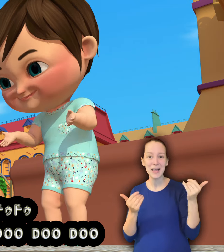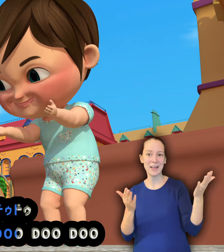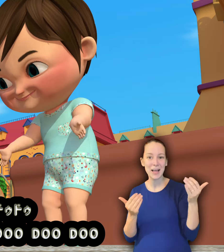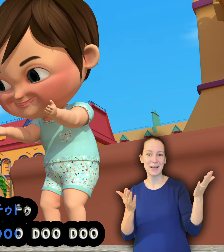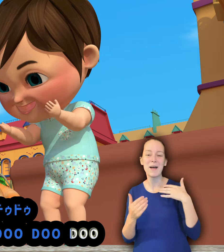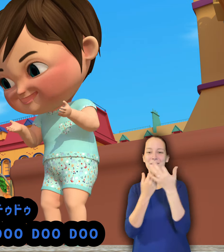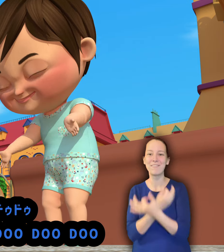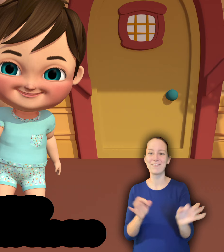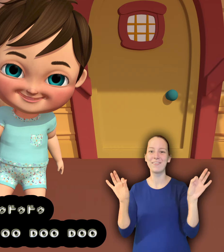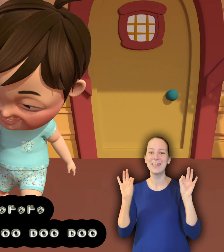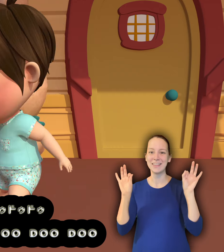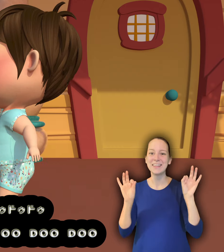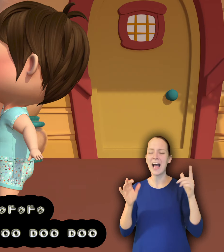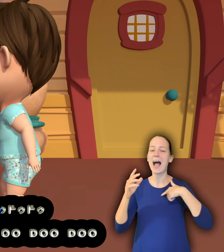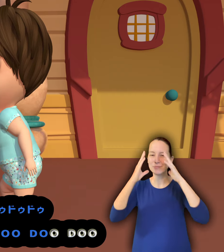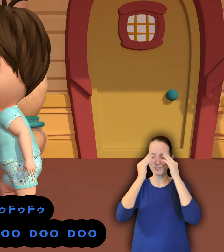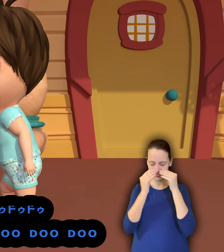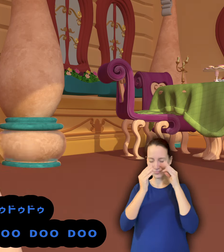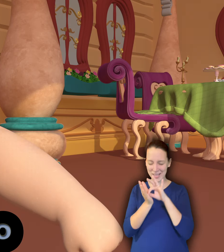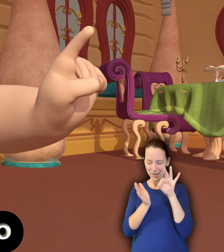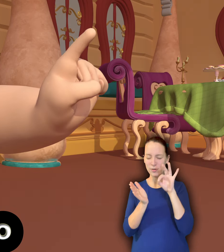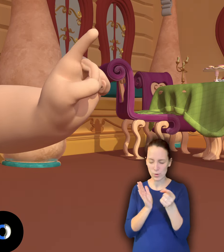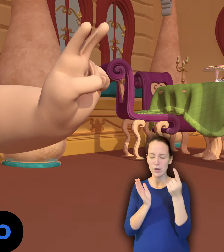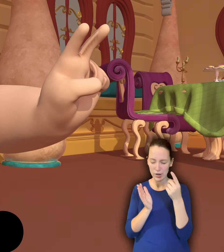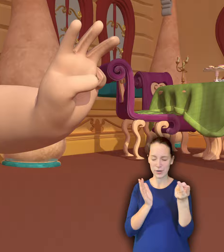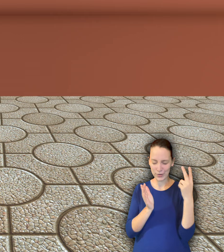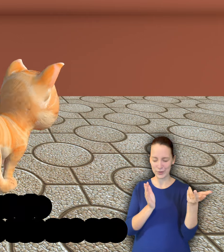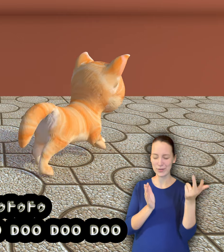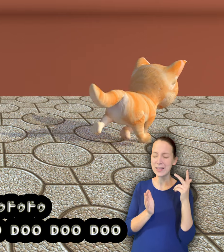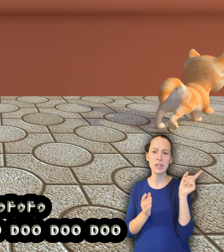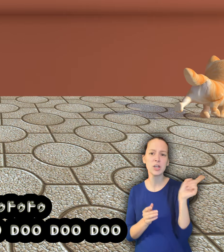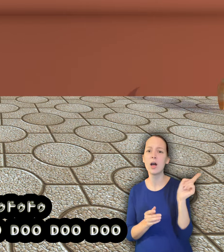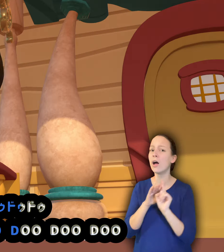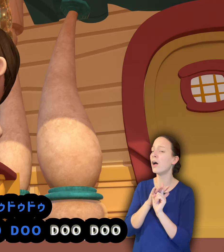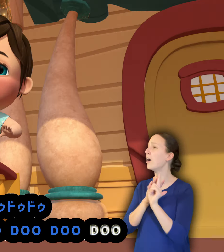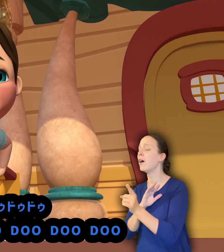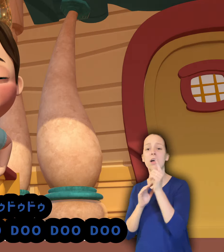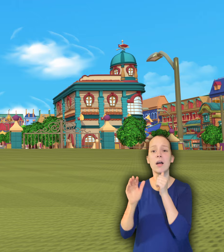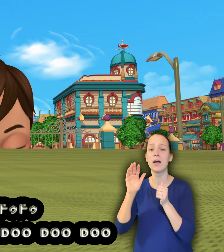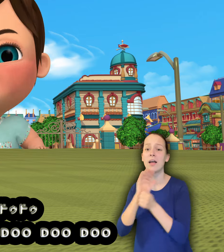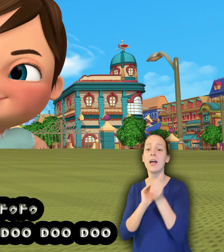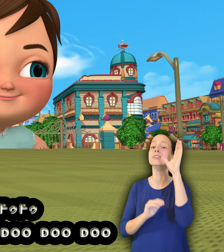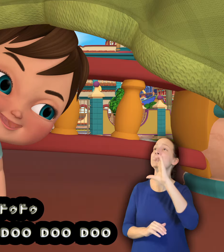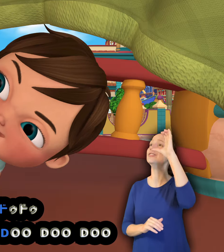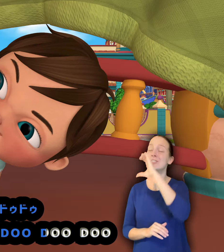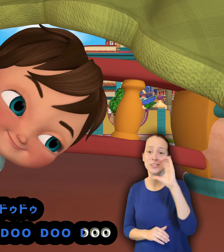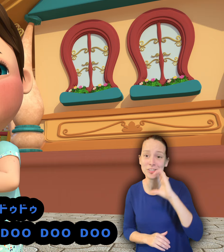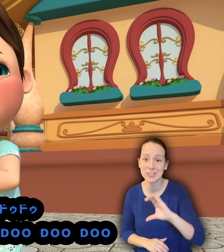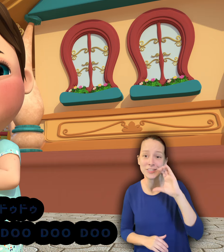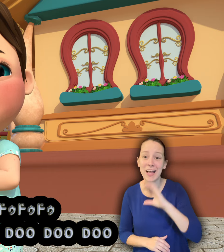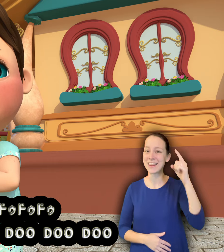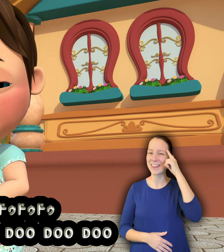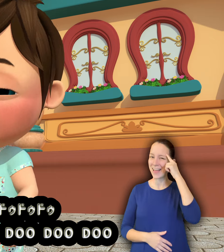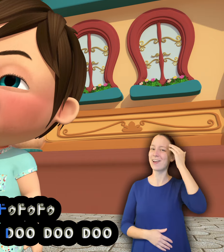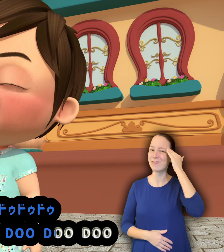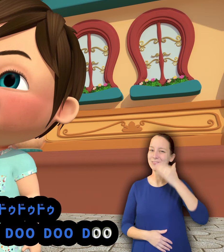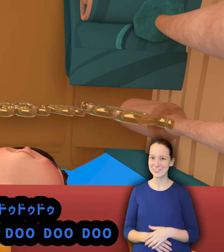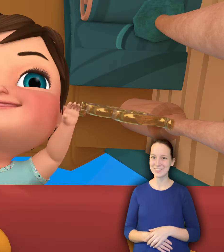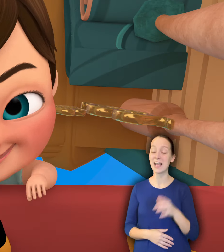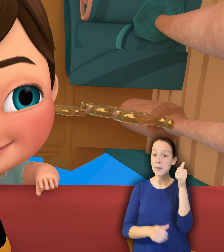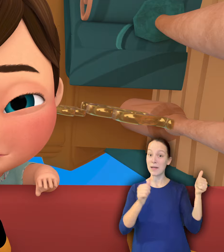隠れて123来るよ猫ちゃんどこだ猫